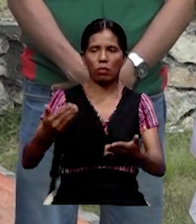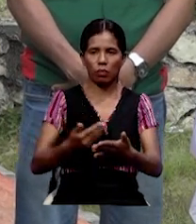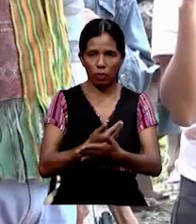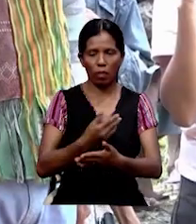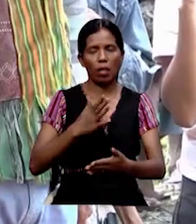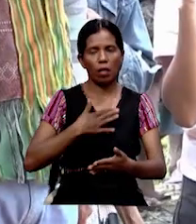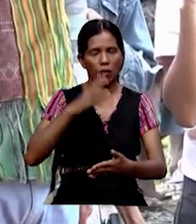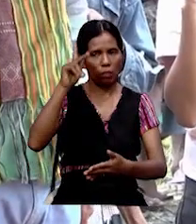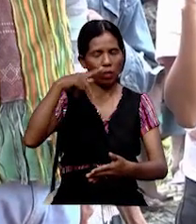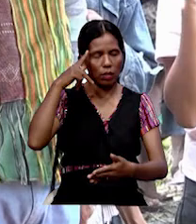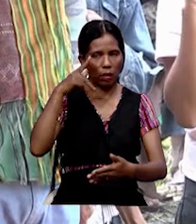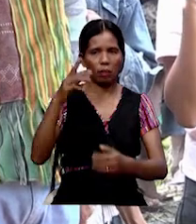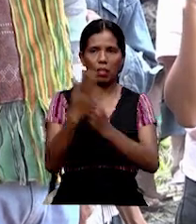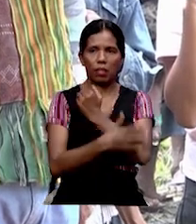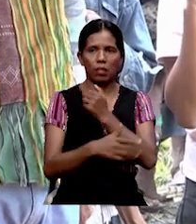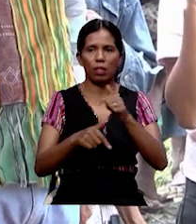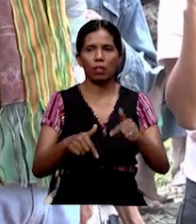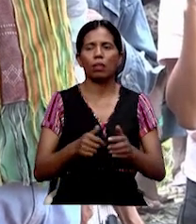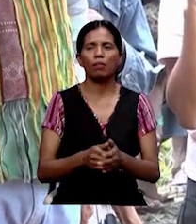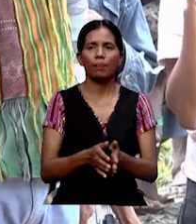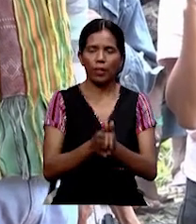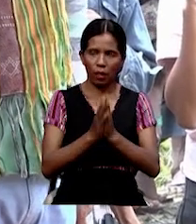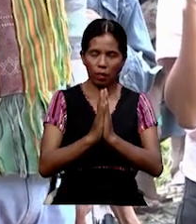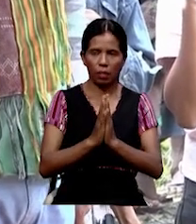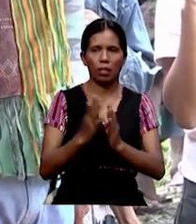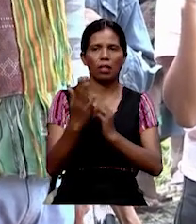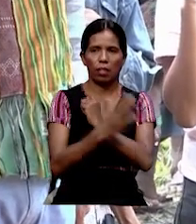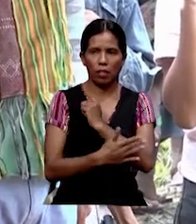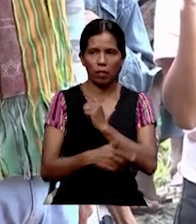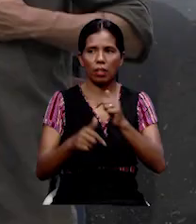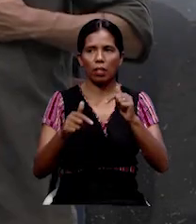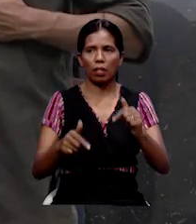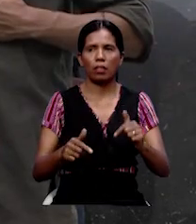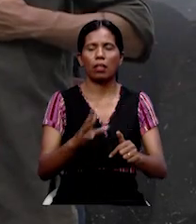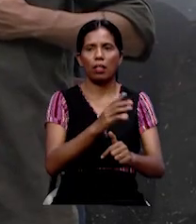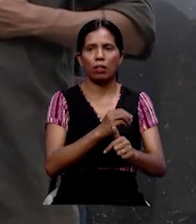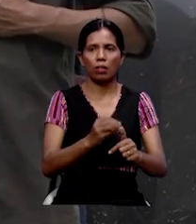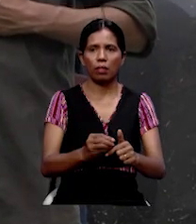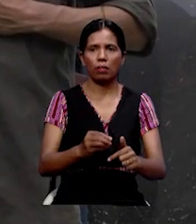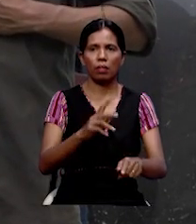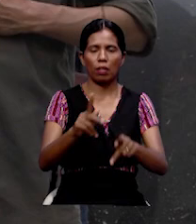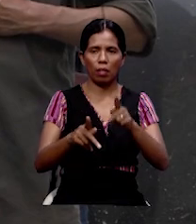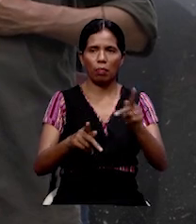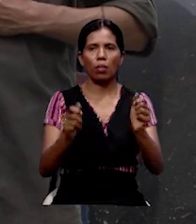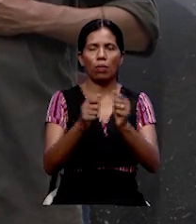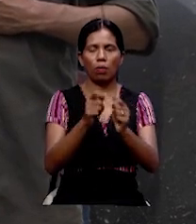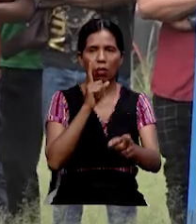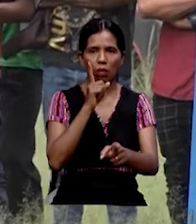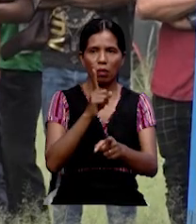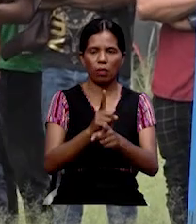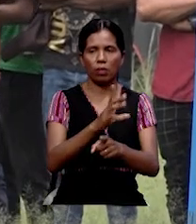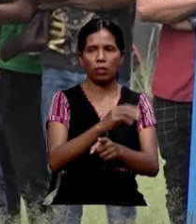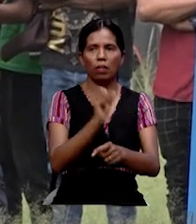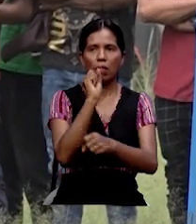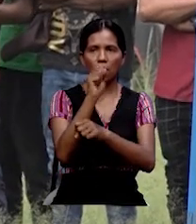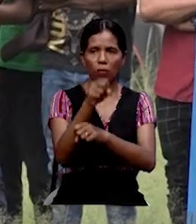dane. Nai mori bukar mos husu ba politiku nain sira i raine atu iduka povu hololosh turi kumfuan doming noni hakruk